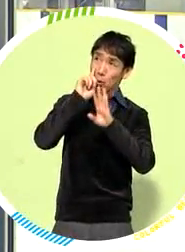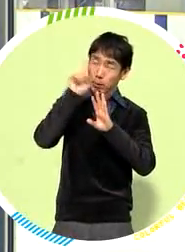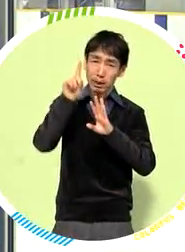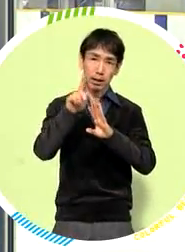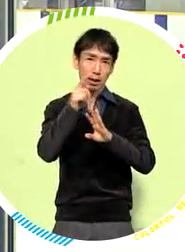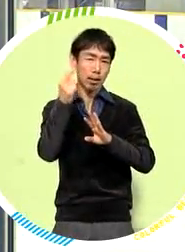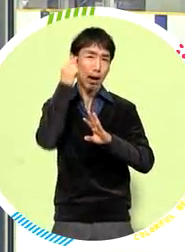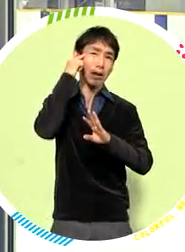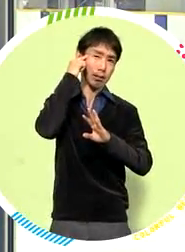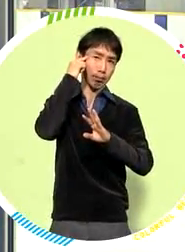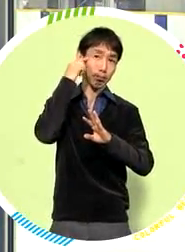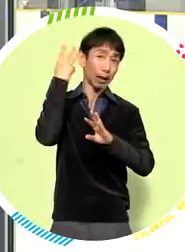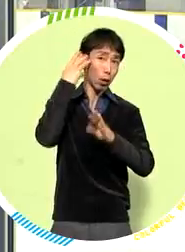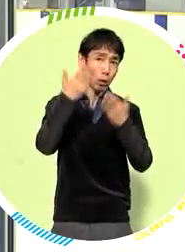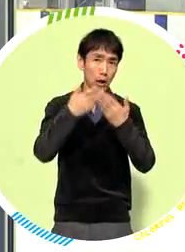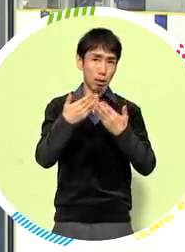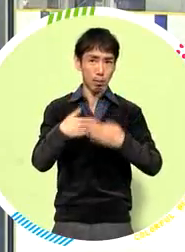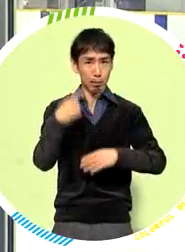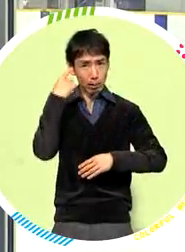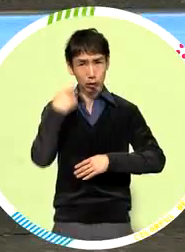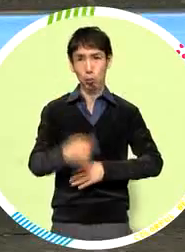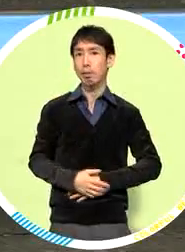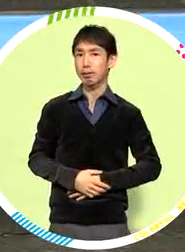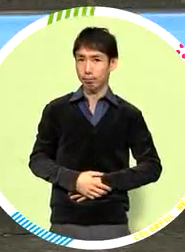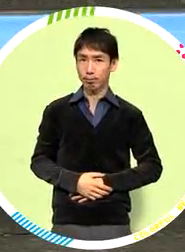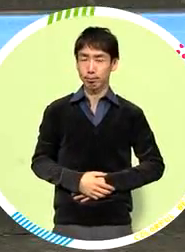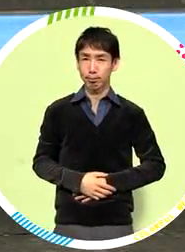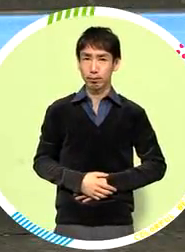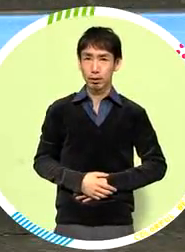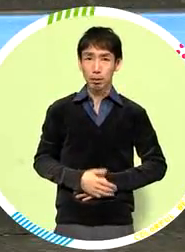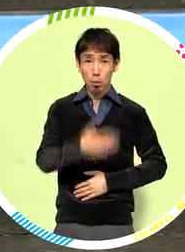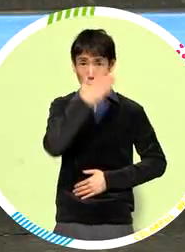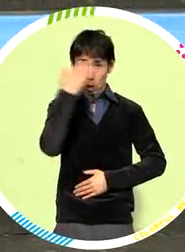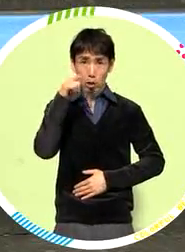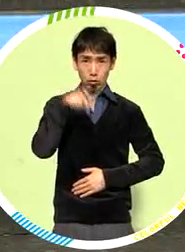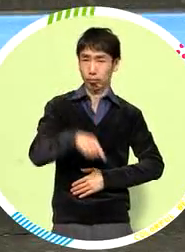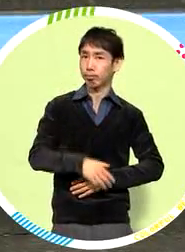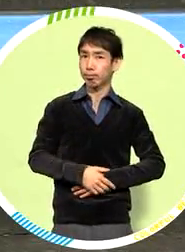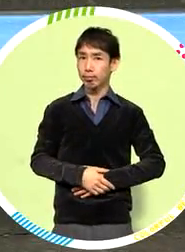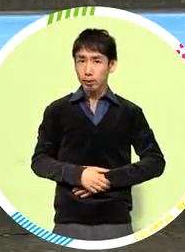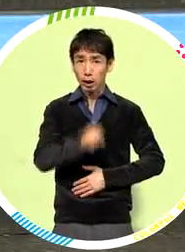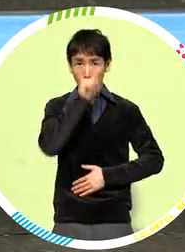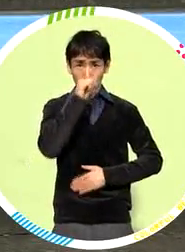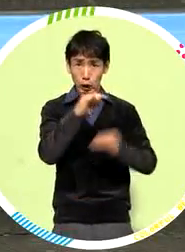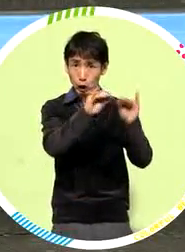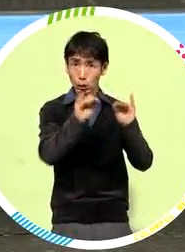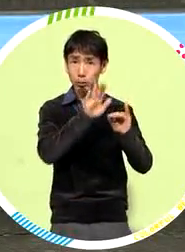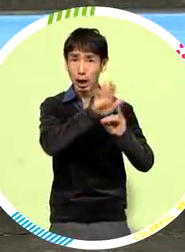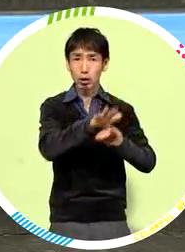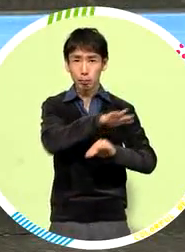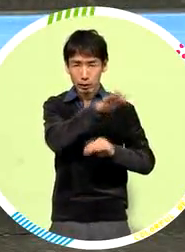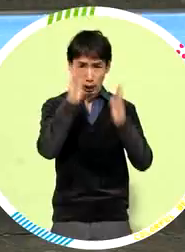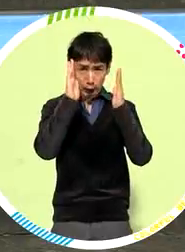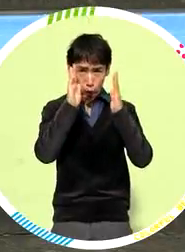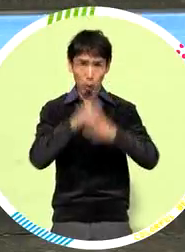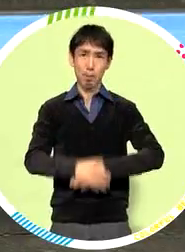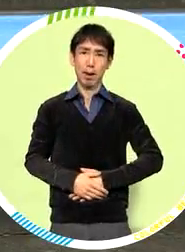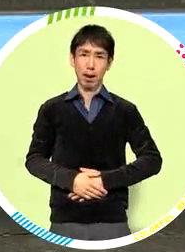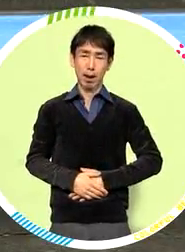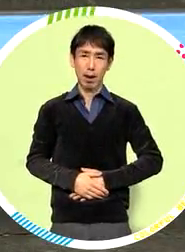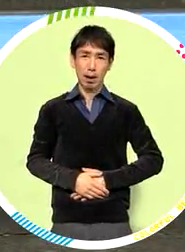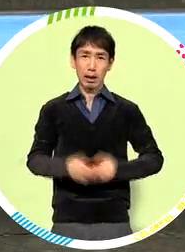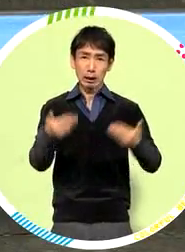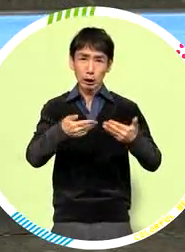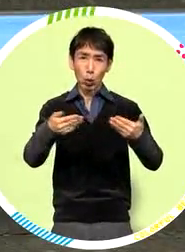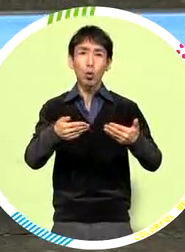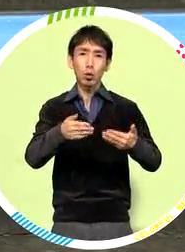何か勉強してもらえたらなと思います。 本当に若くて、いいチームですし、みんな一生懸命、仕事